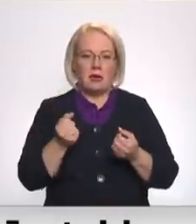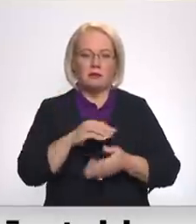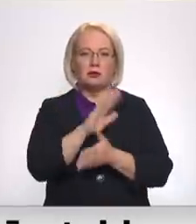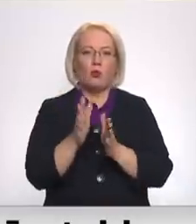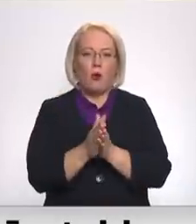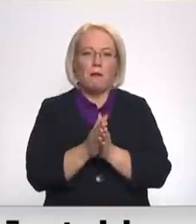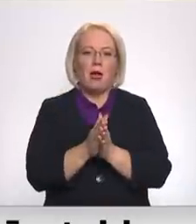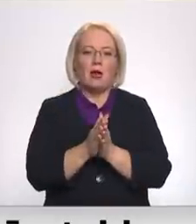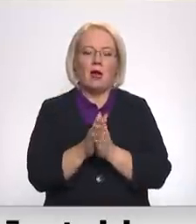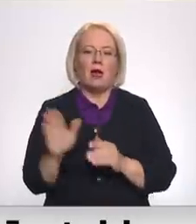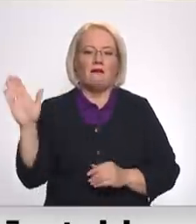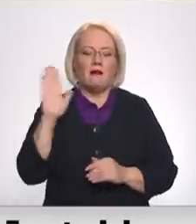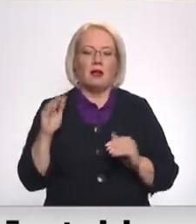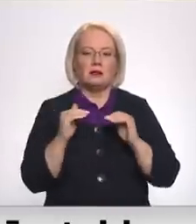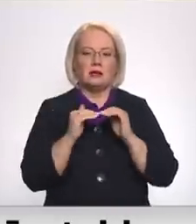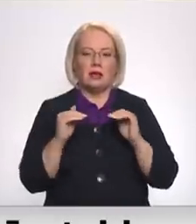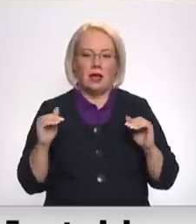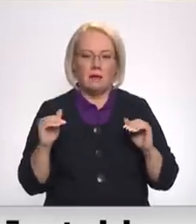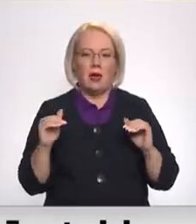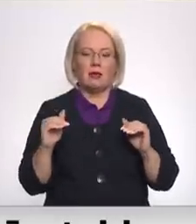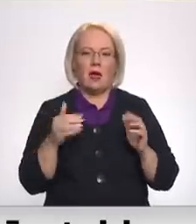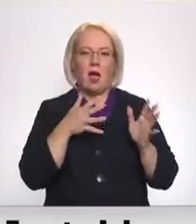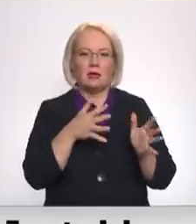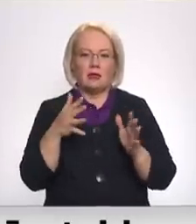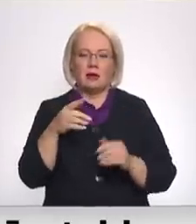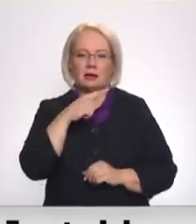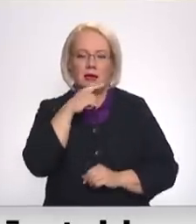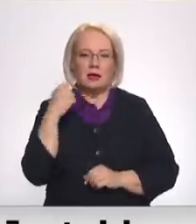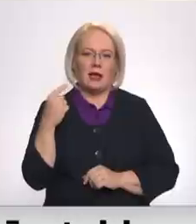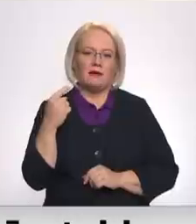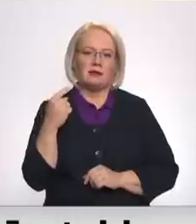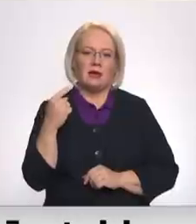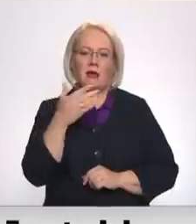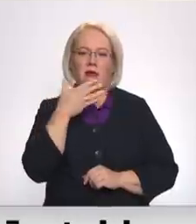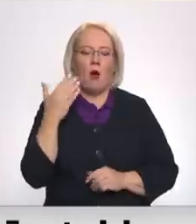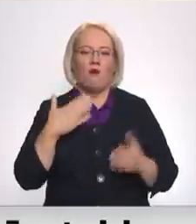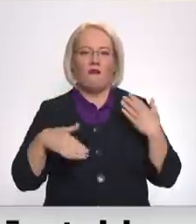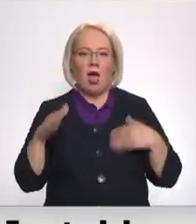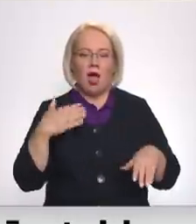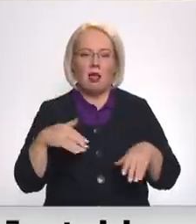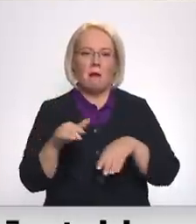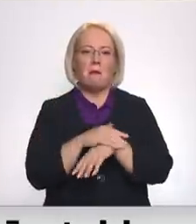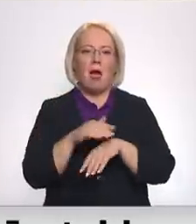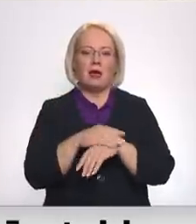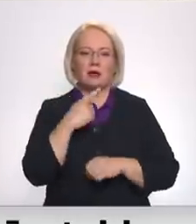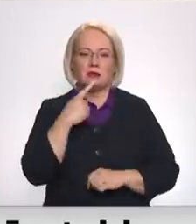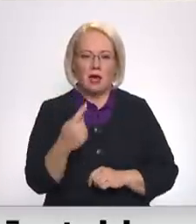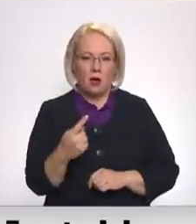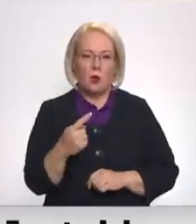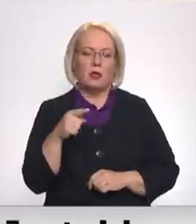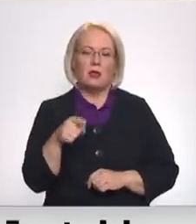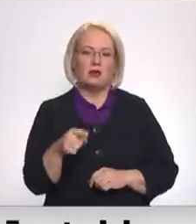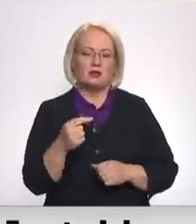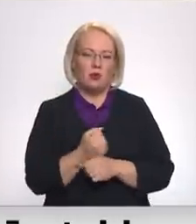kopējā valsts līmenī, ka nu, bez mazmēja aģitācija krieviski ir, nu, nav vēlama, maigi izsakoties, jā. Tas